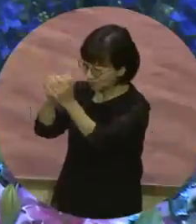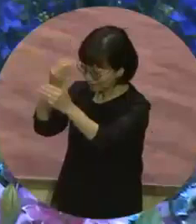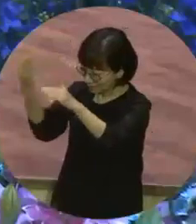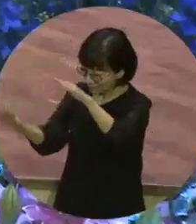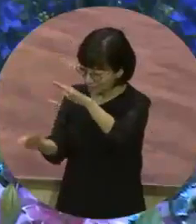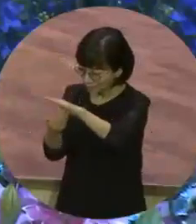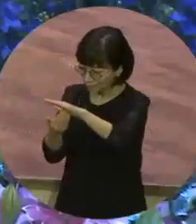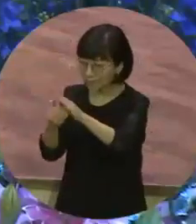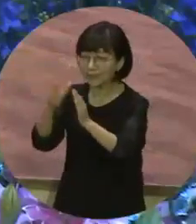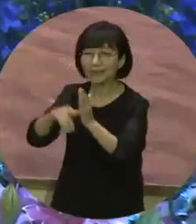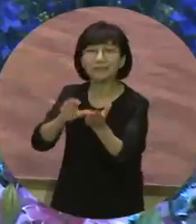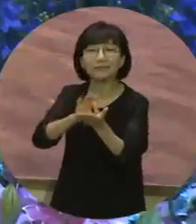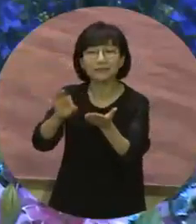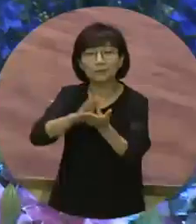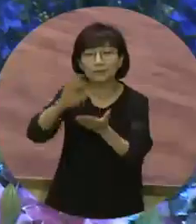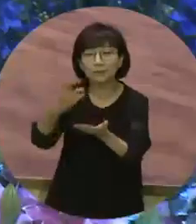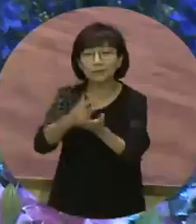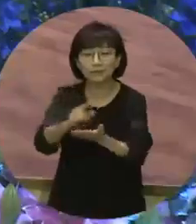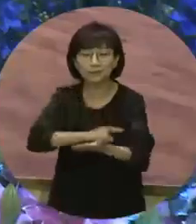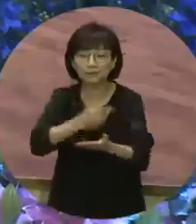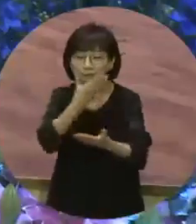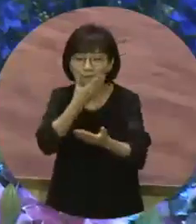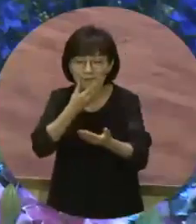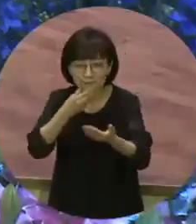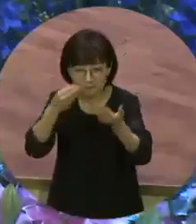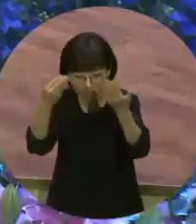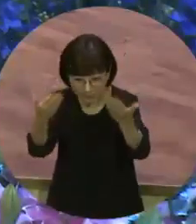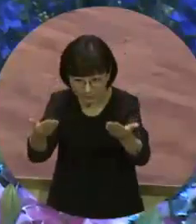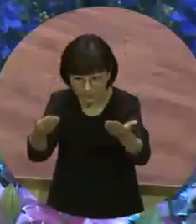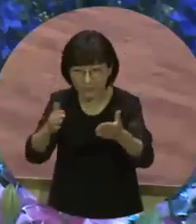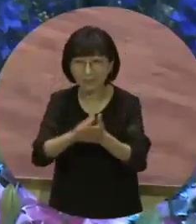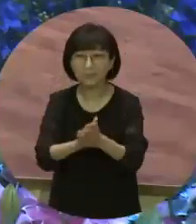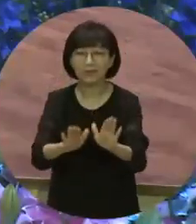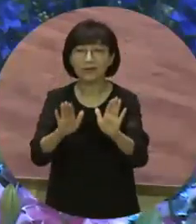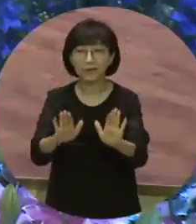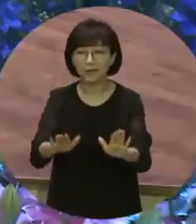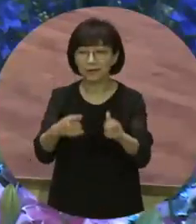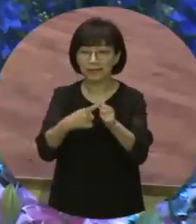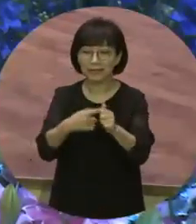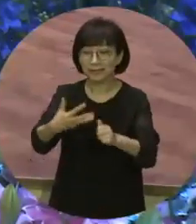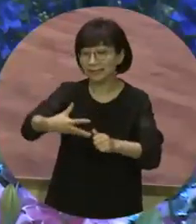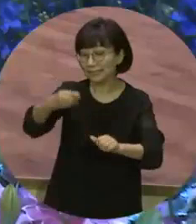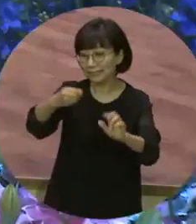받기를 주님으로 축복합니다. 오늘 우리가 살펴볼 말씀은 창세기